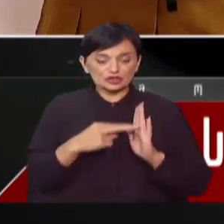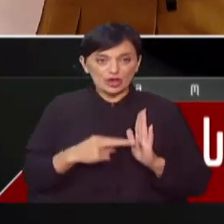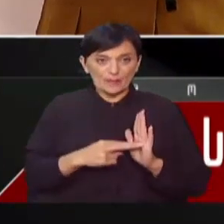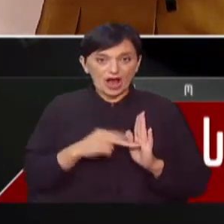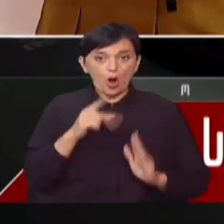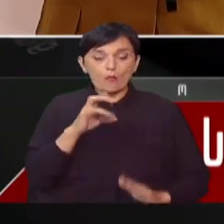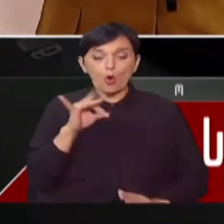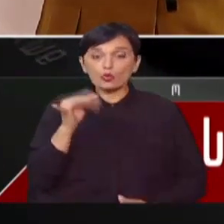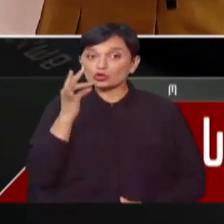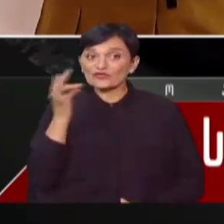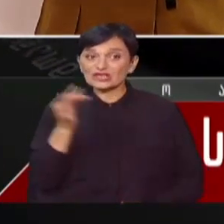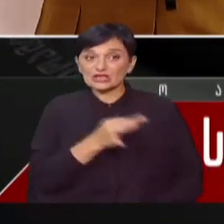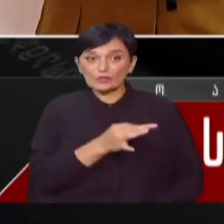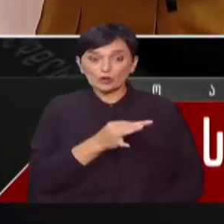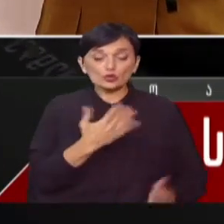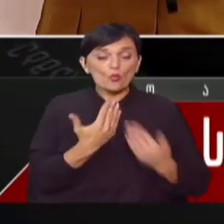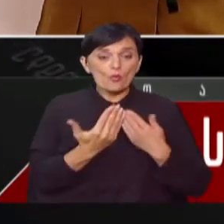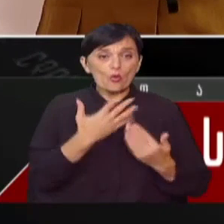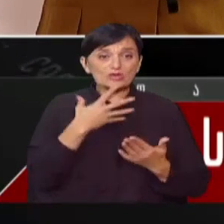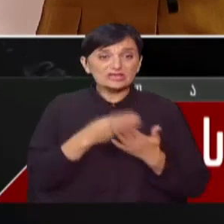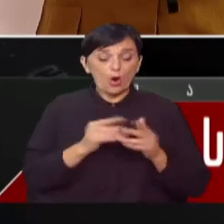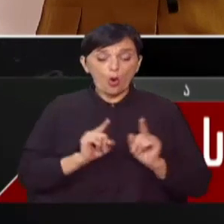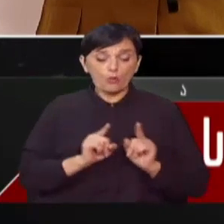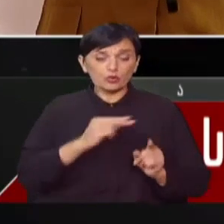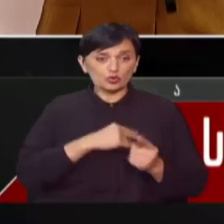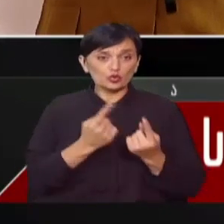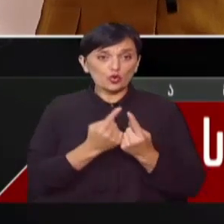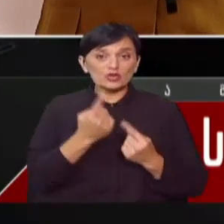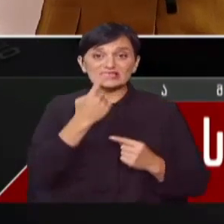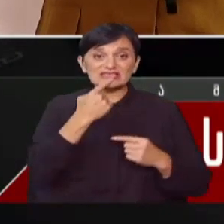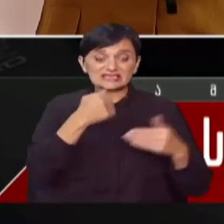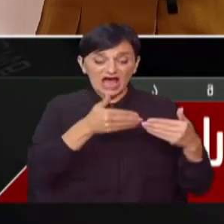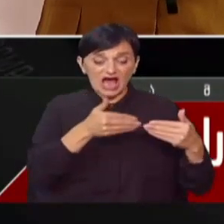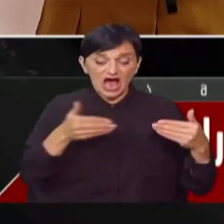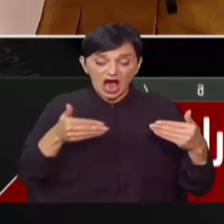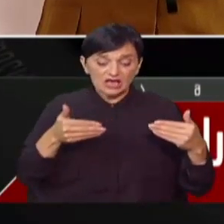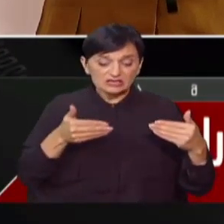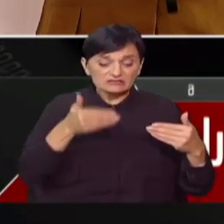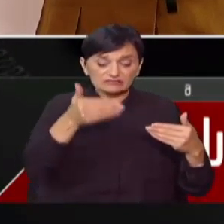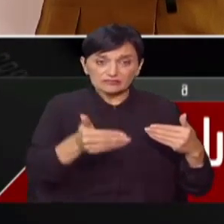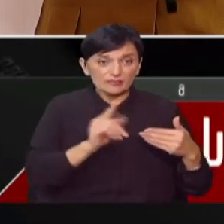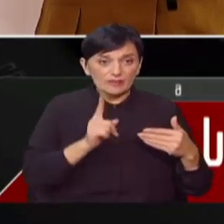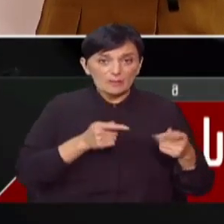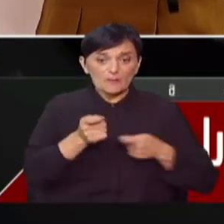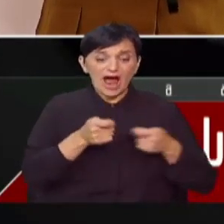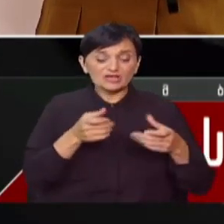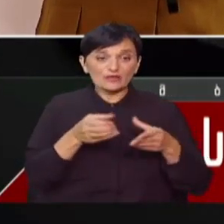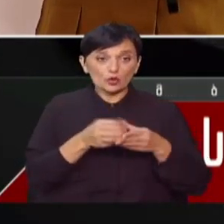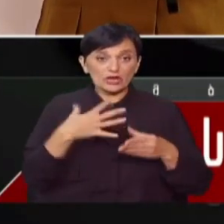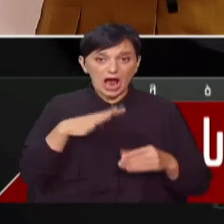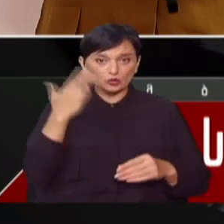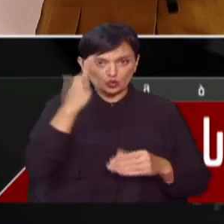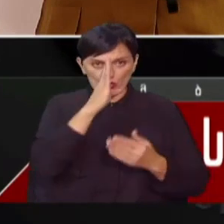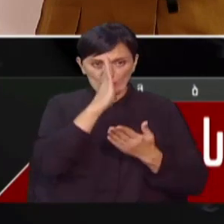თავად თინა ბოკუჩავამაც, მან მოუწოდა საკუთარ ოპოზიციონერ კოლეგას წითელ ხაზებს ნუ გადაკვეთავს, რაც შეეხება მართველ გუნდს. ქართული